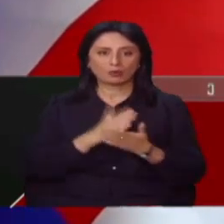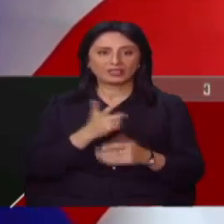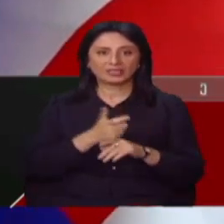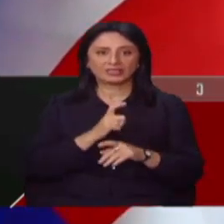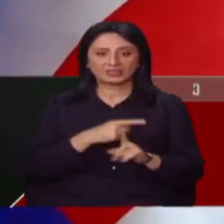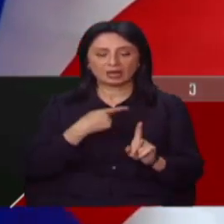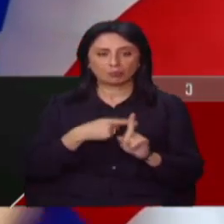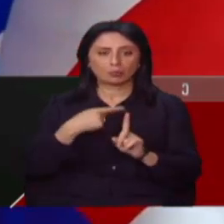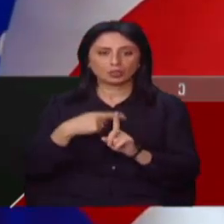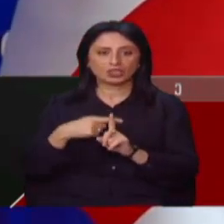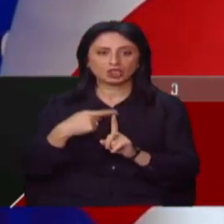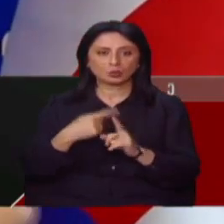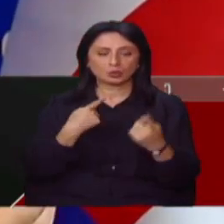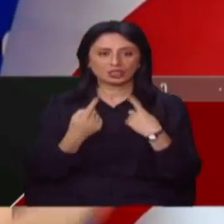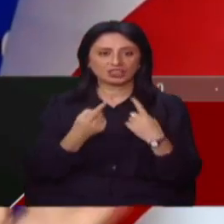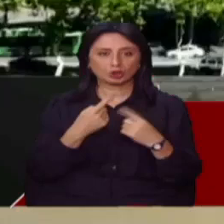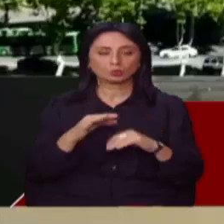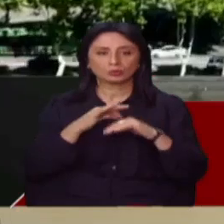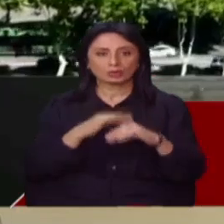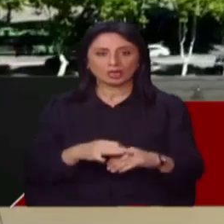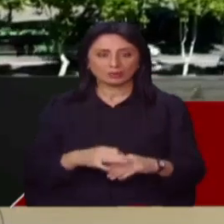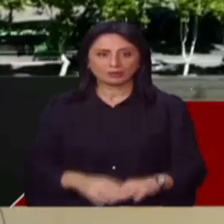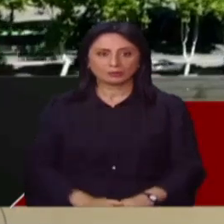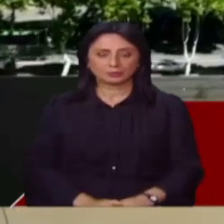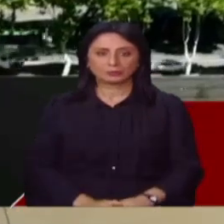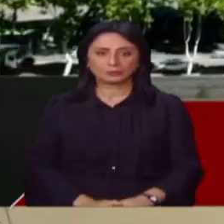ძალიან პოზიტიური დისკუსია წარიმართა.